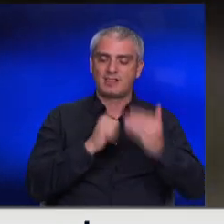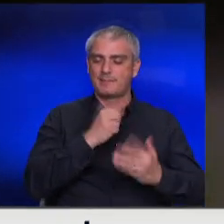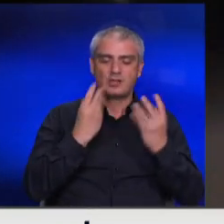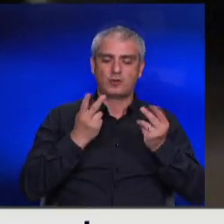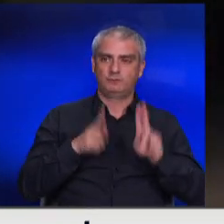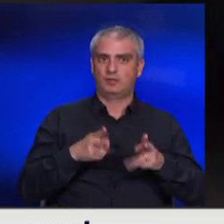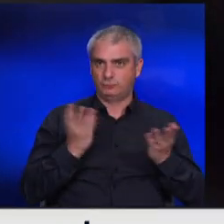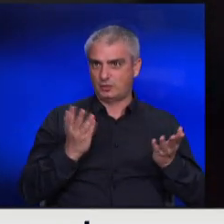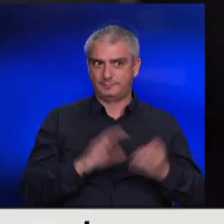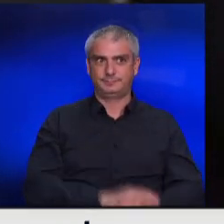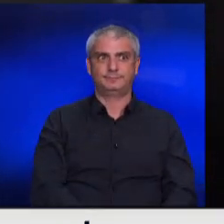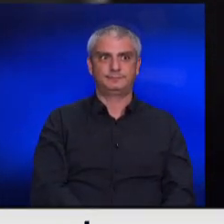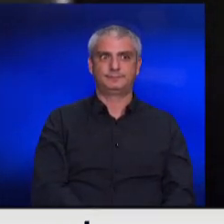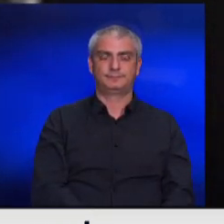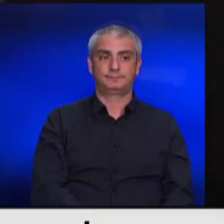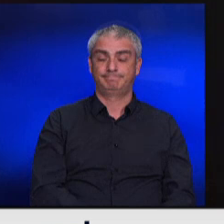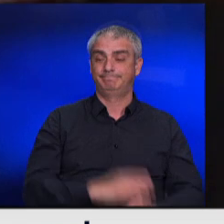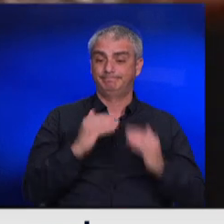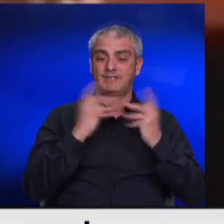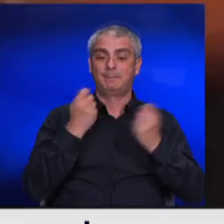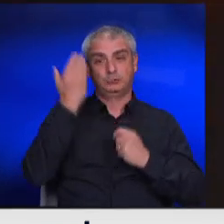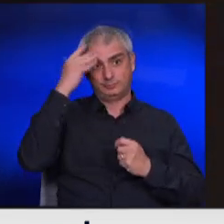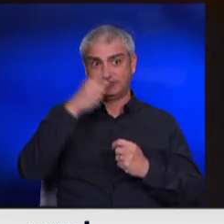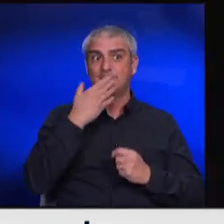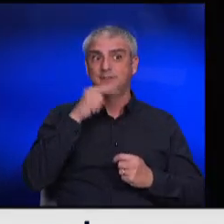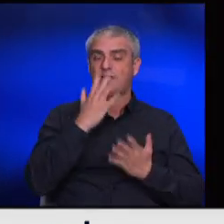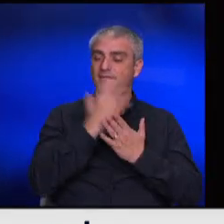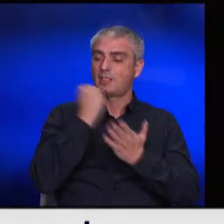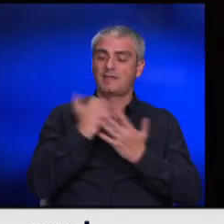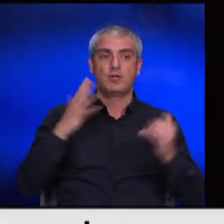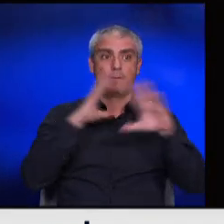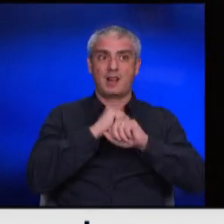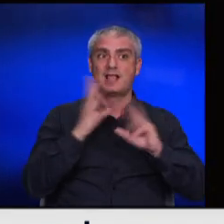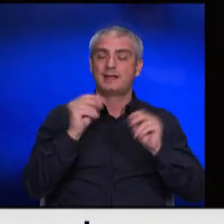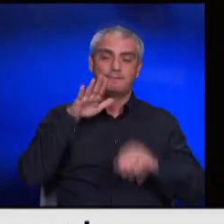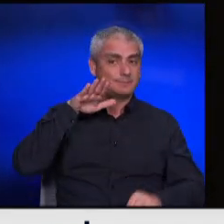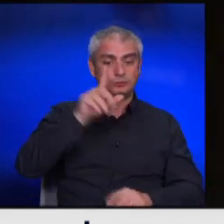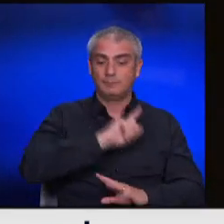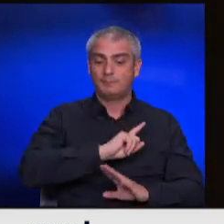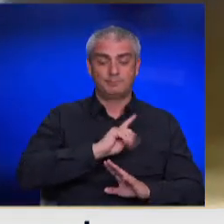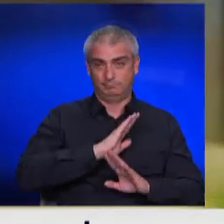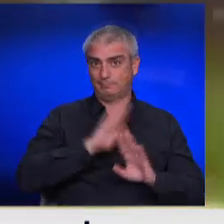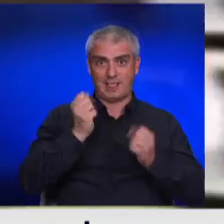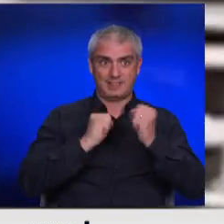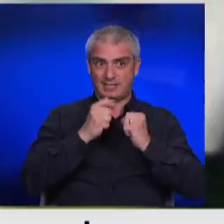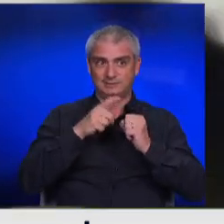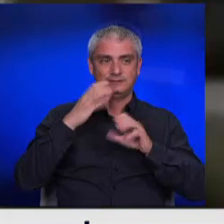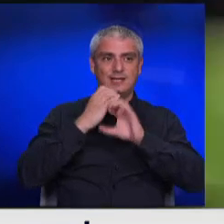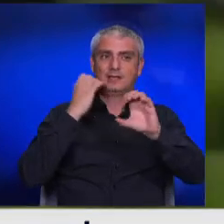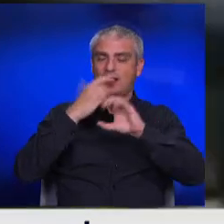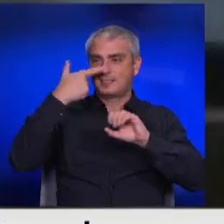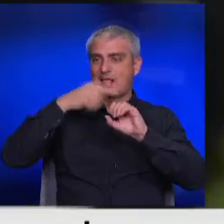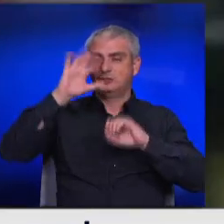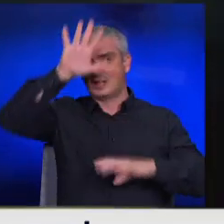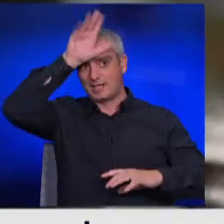שאפשר. על פי פרסומים זרים, ישראל תקפה הלילה באמצעות כלי טייס בלתי מאוישים מכליות דלק